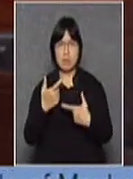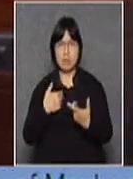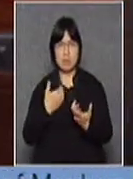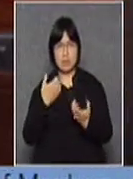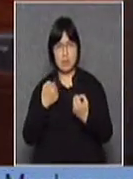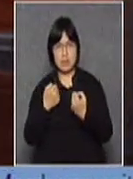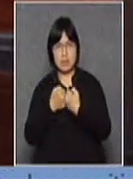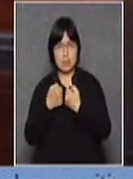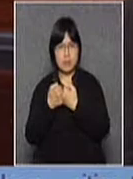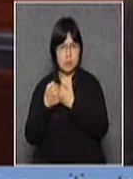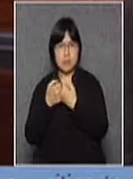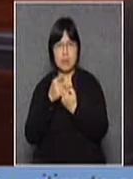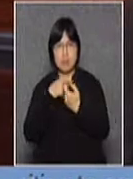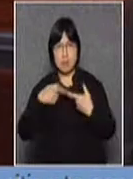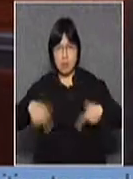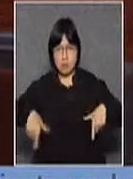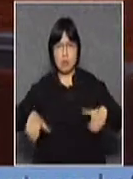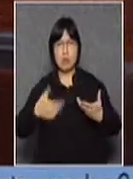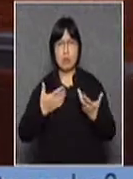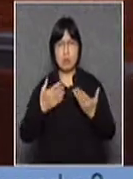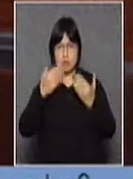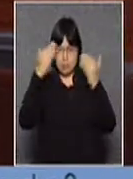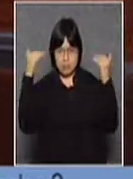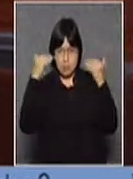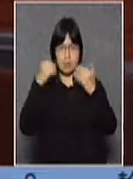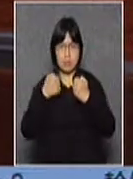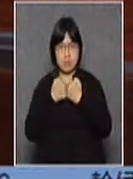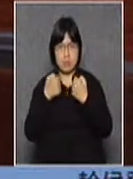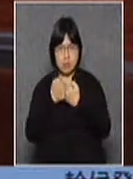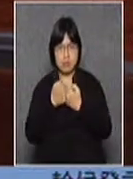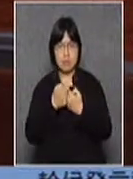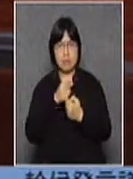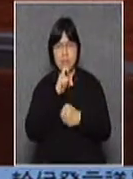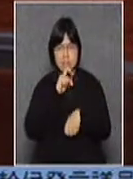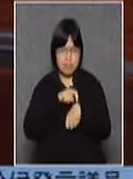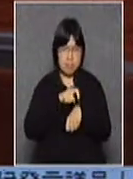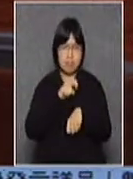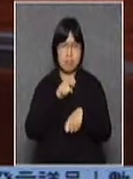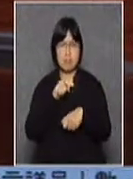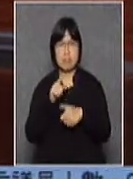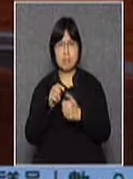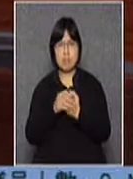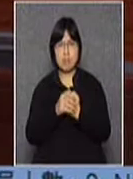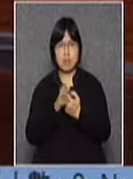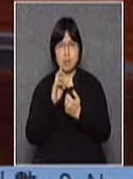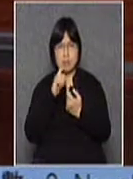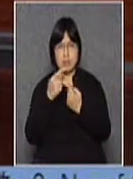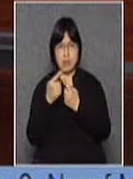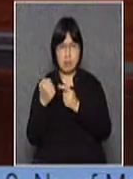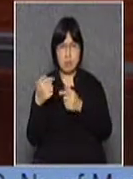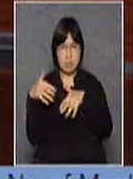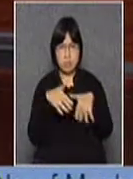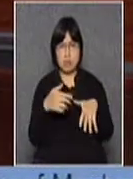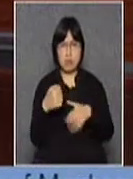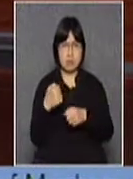有段時間是基於越戰的因素，有段時間靠這個的即是密集的勞工的工